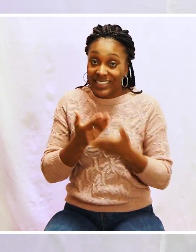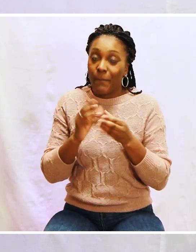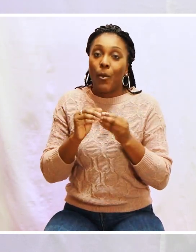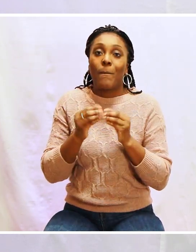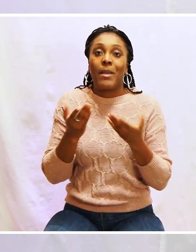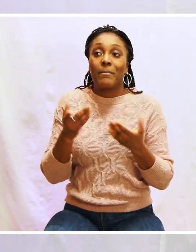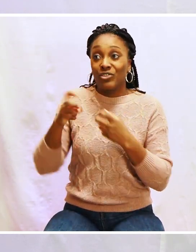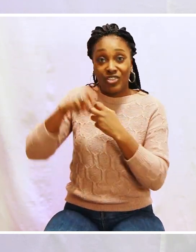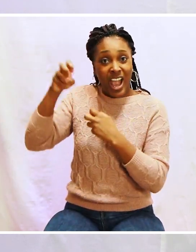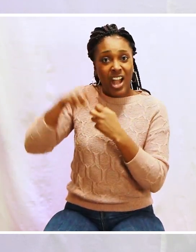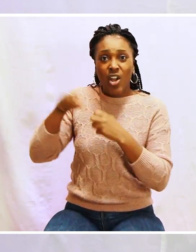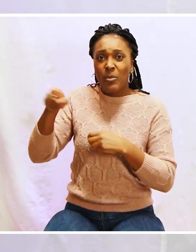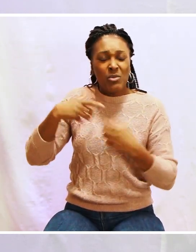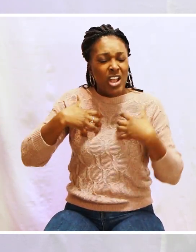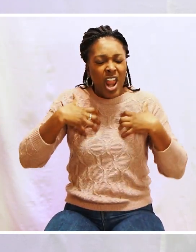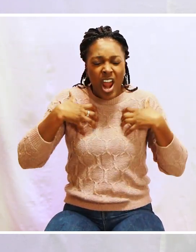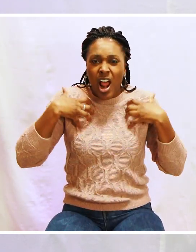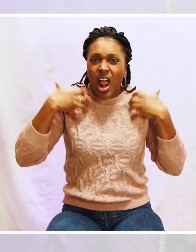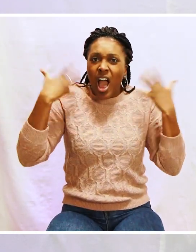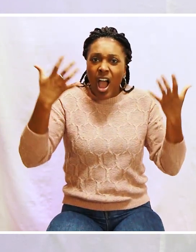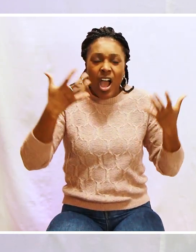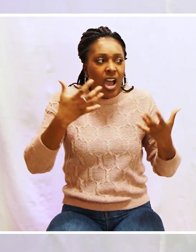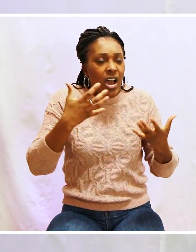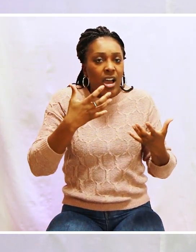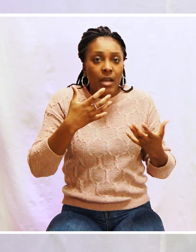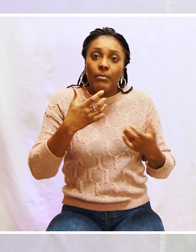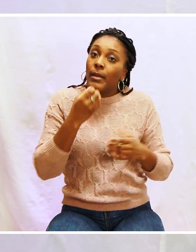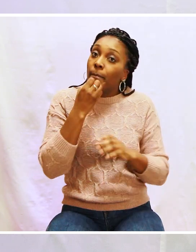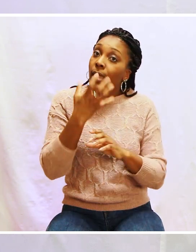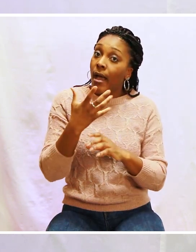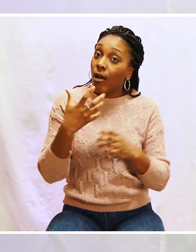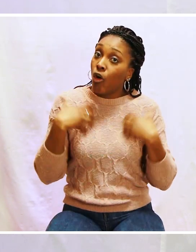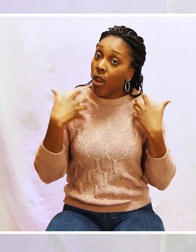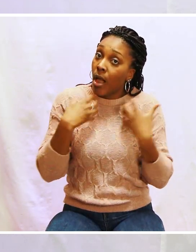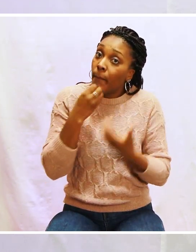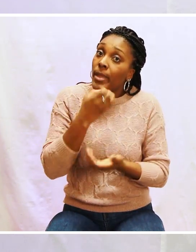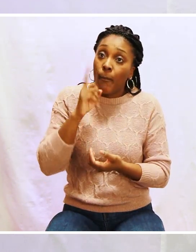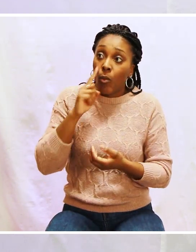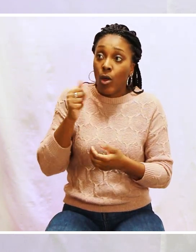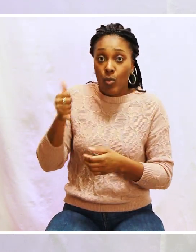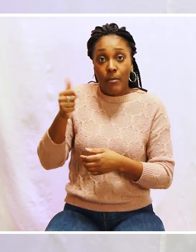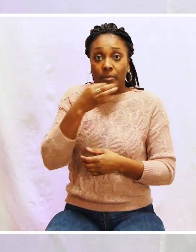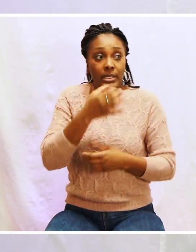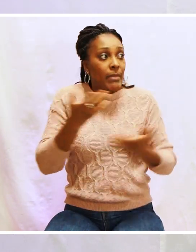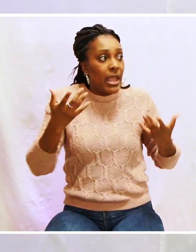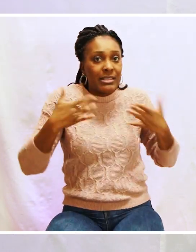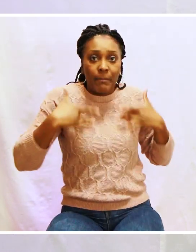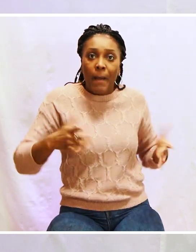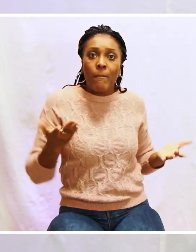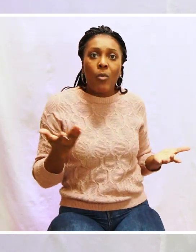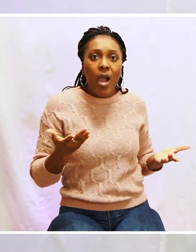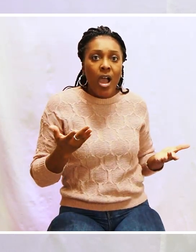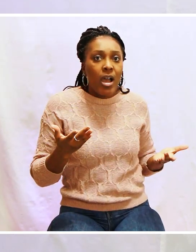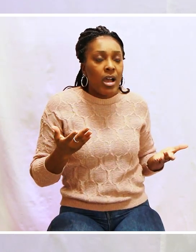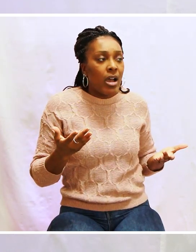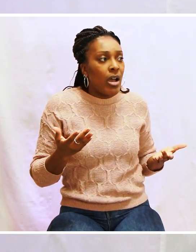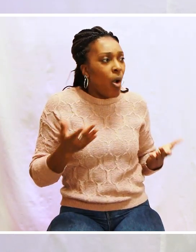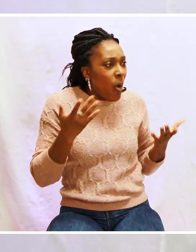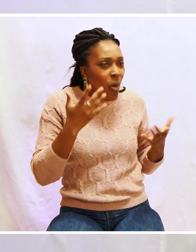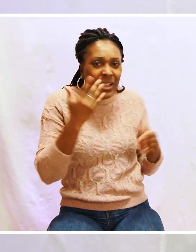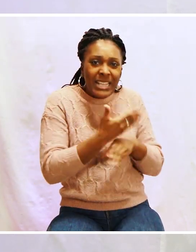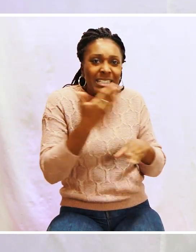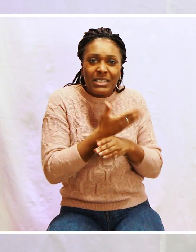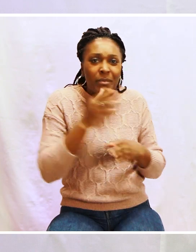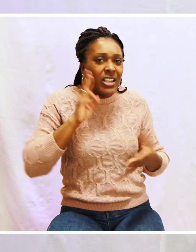et Jacob va rentrer dans une colère, et c'est une sainte colère, parce qu'il est en train de remettre les choses à leur place, à dire, mais tu es en train de dérailler,